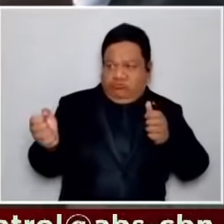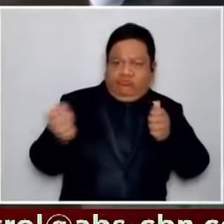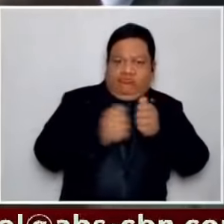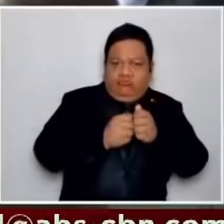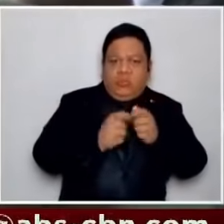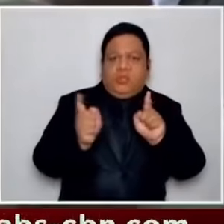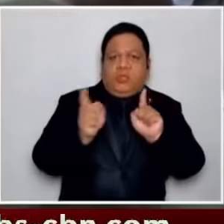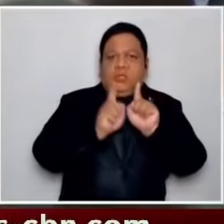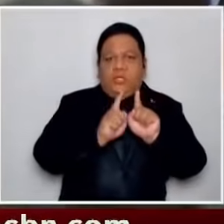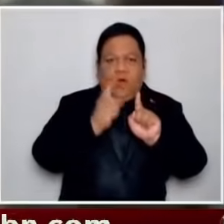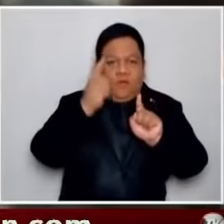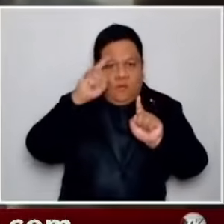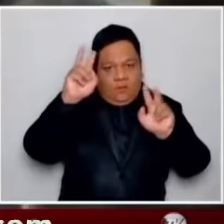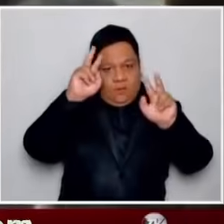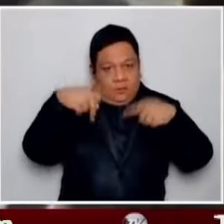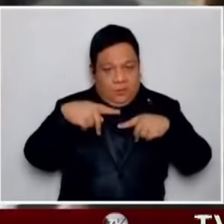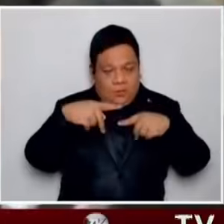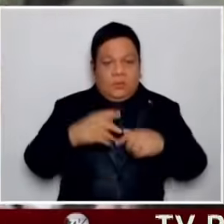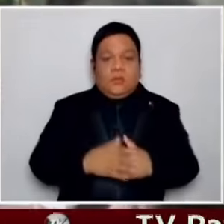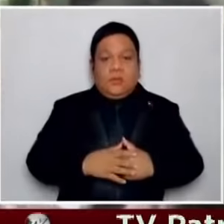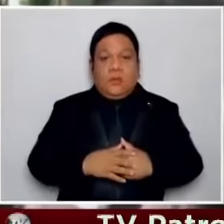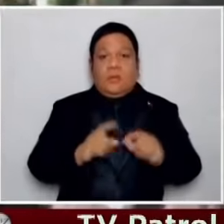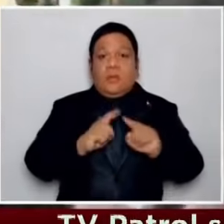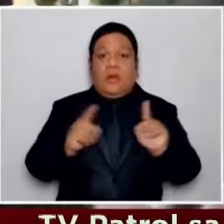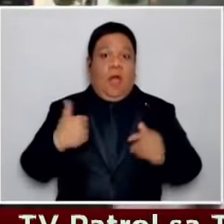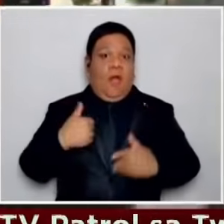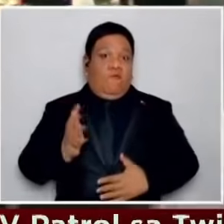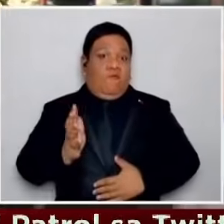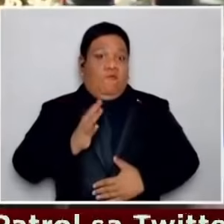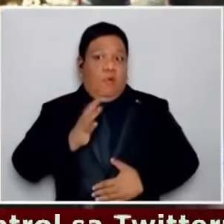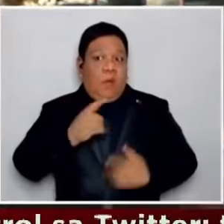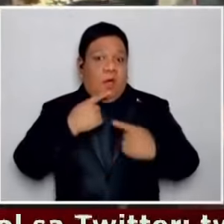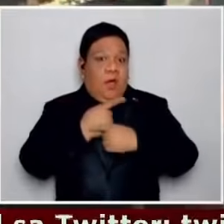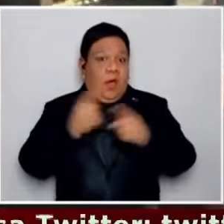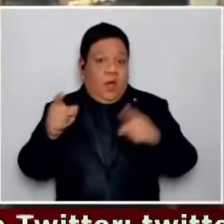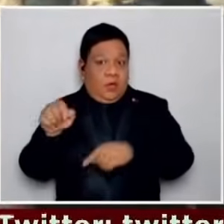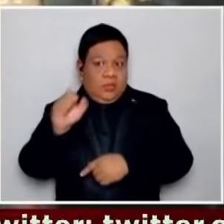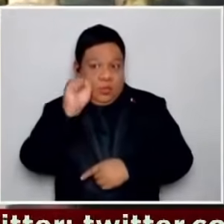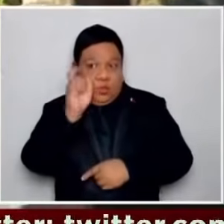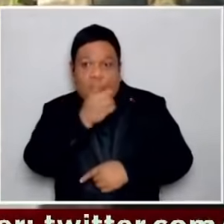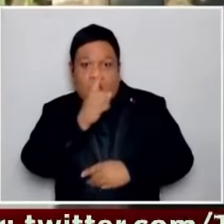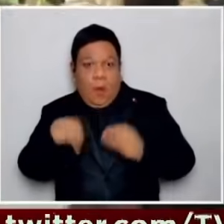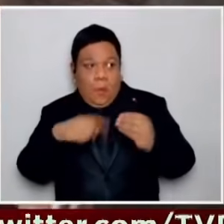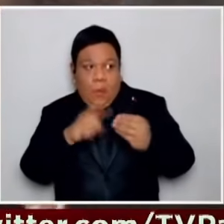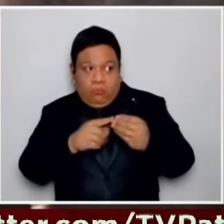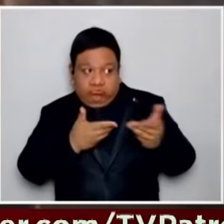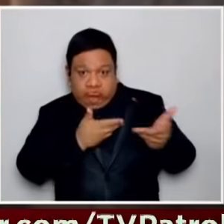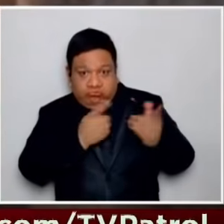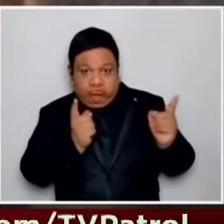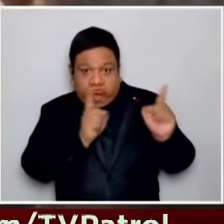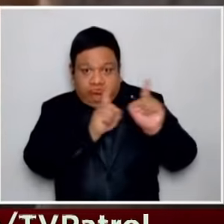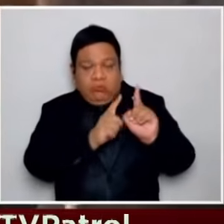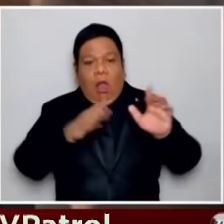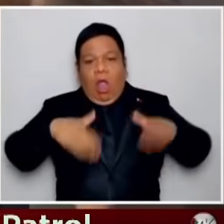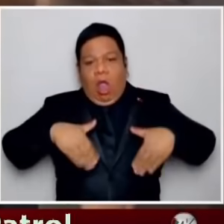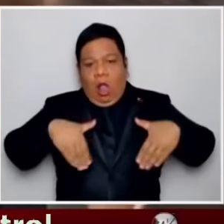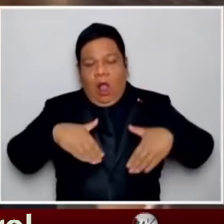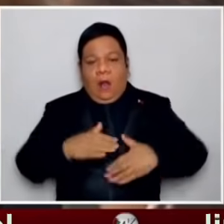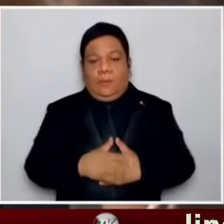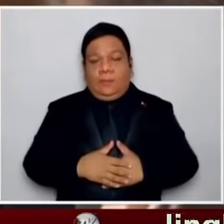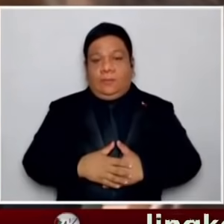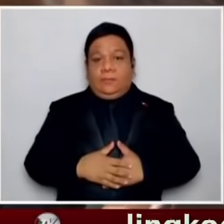sa pagkapangulo, pero wala pang opisyal na pahayag ang alkalde tungkol sa kanilang posibleng tandem. Sino ba namang